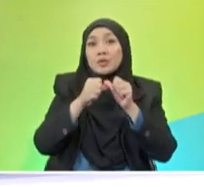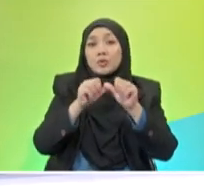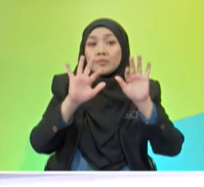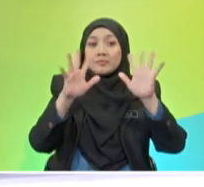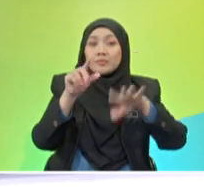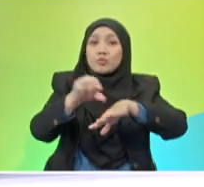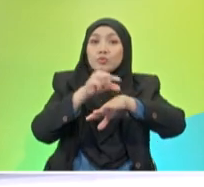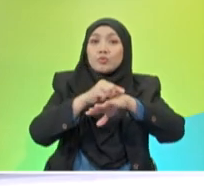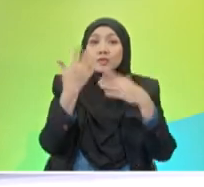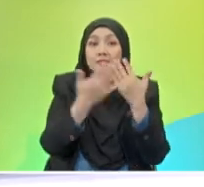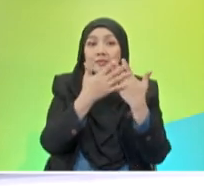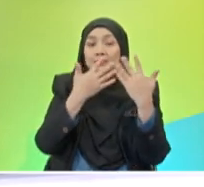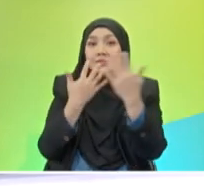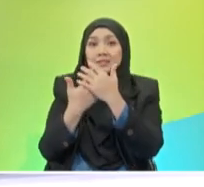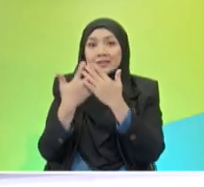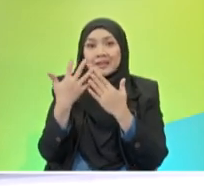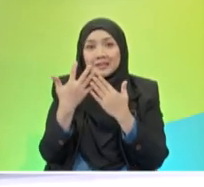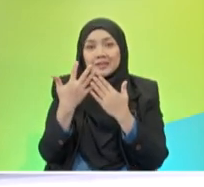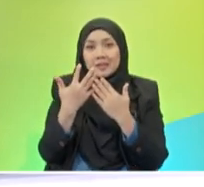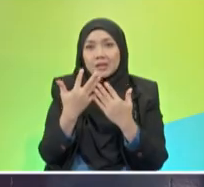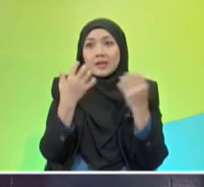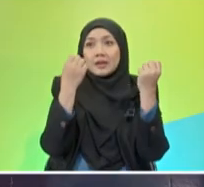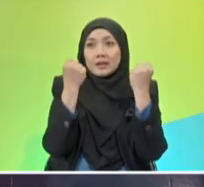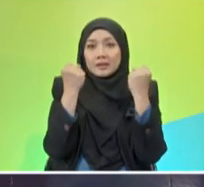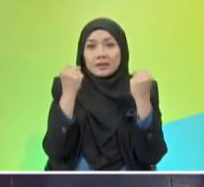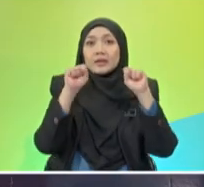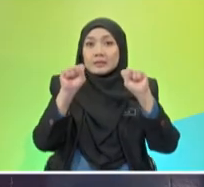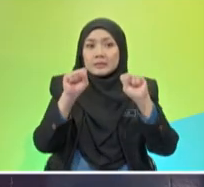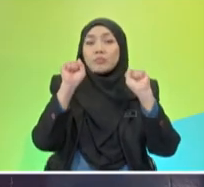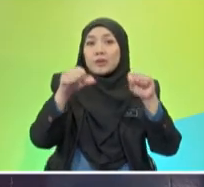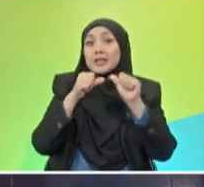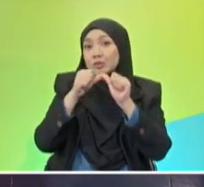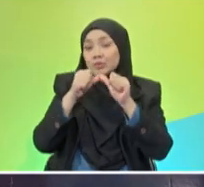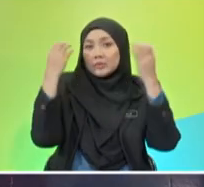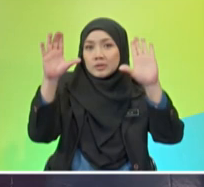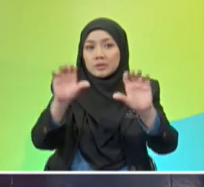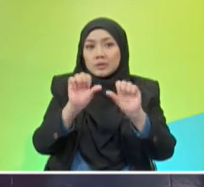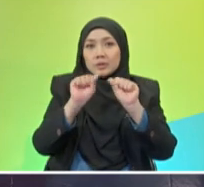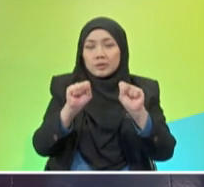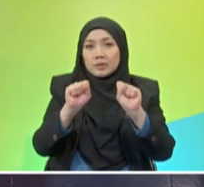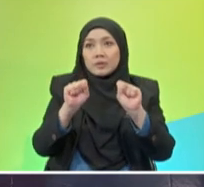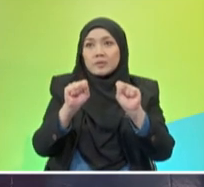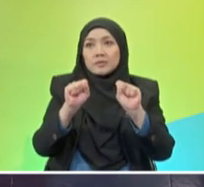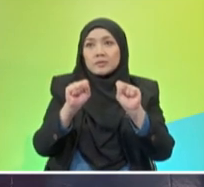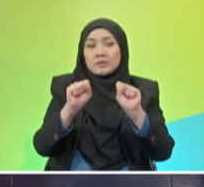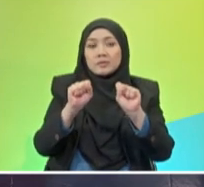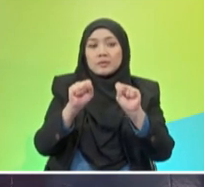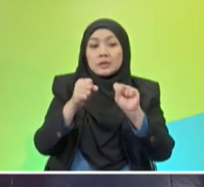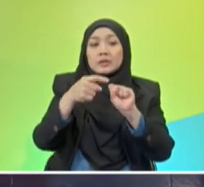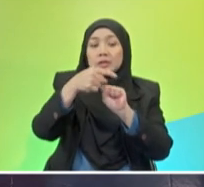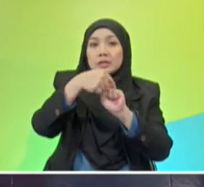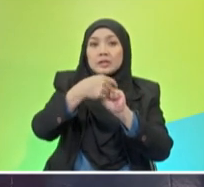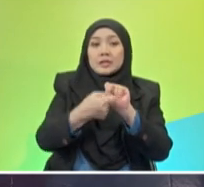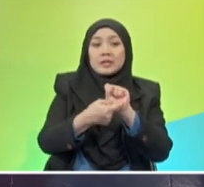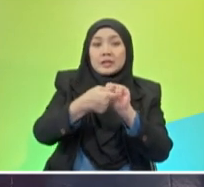ke, cikgu? Boleh. Macam mana, cikgu? Okey, cuba genggam dulu. Okey, genggam. Okey, genggam. Kemudian, kita naikkan satu persatu. Bermula dari jari kelingking